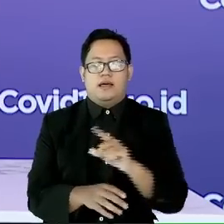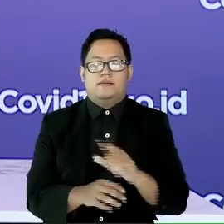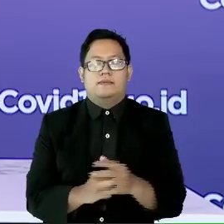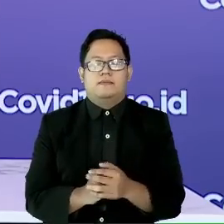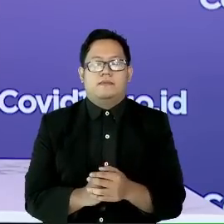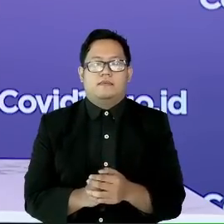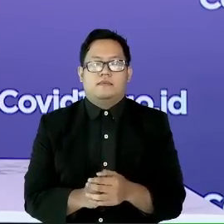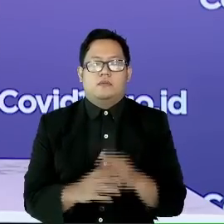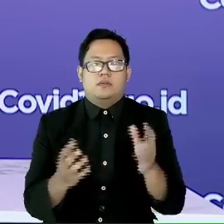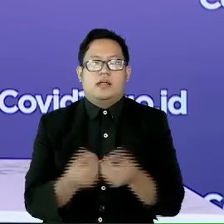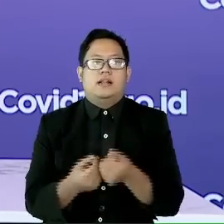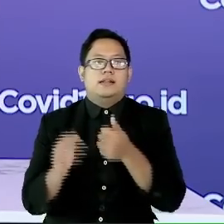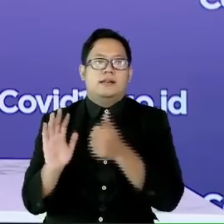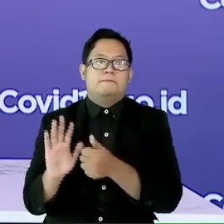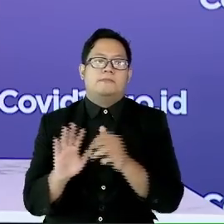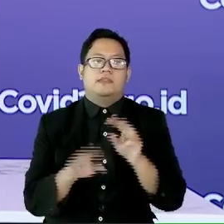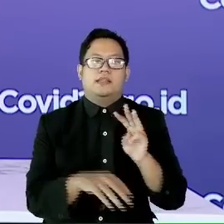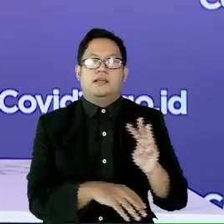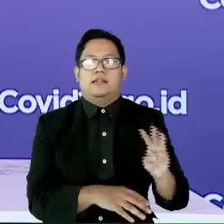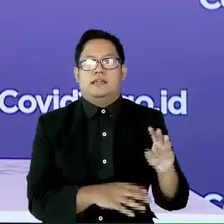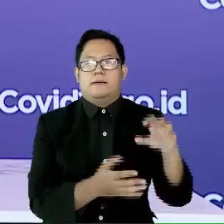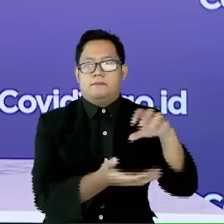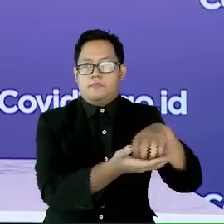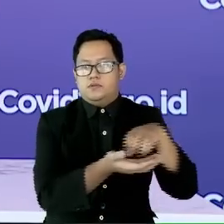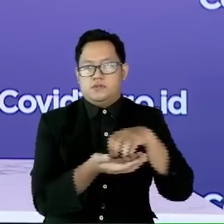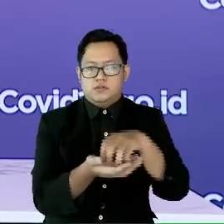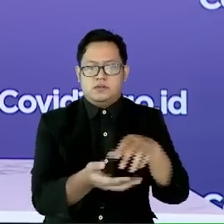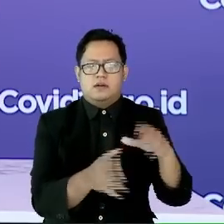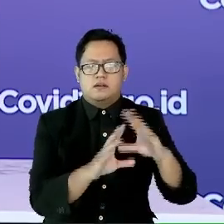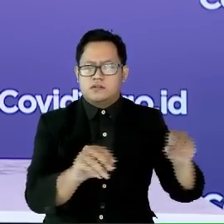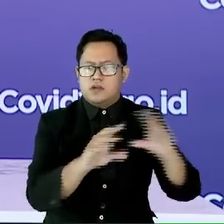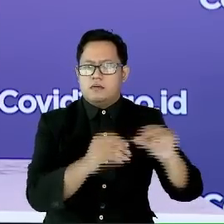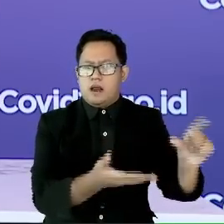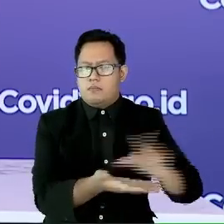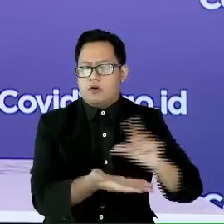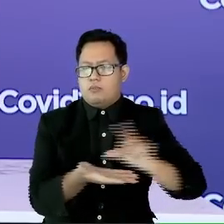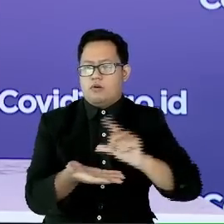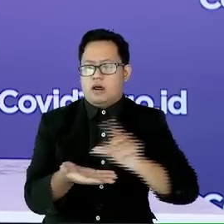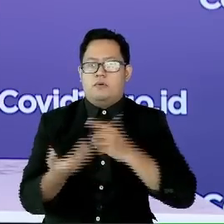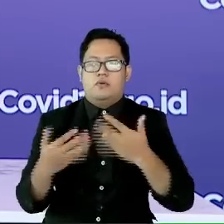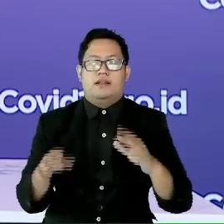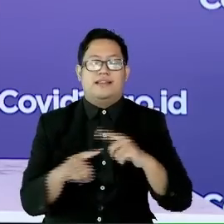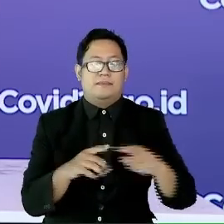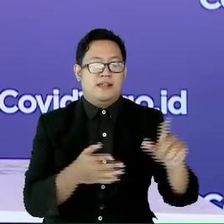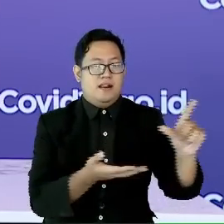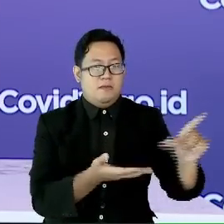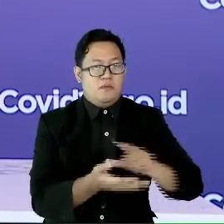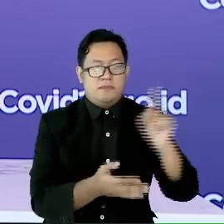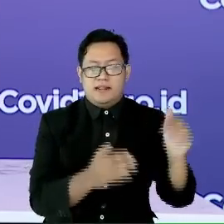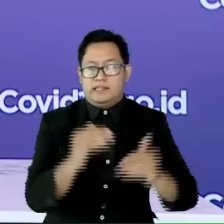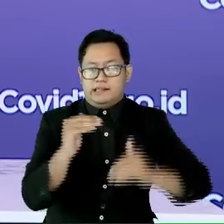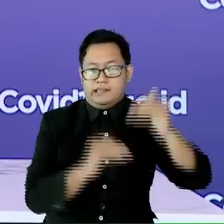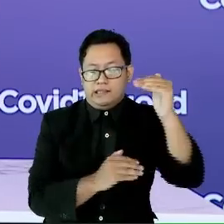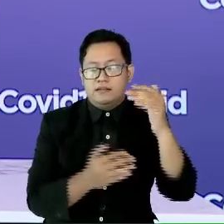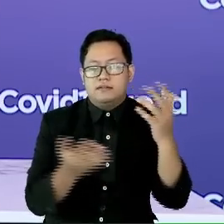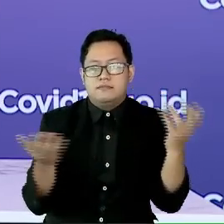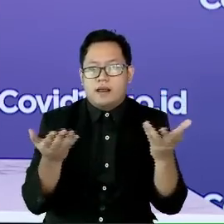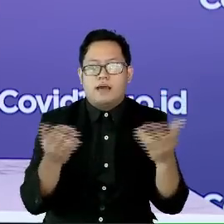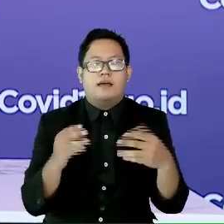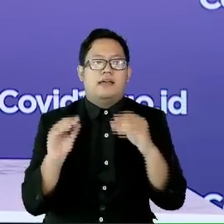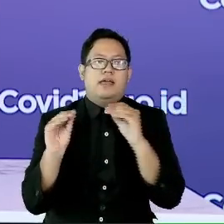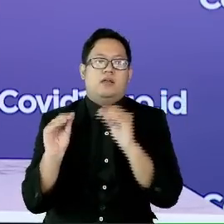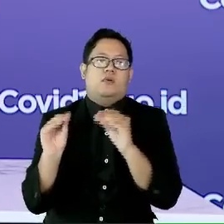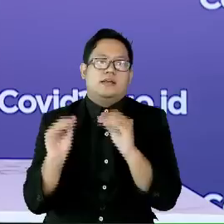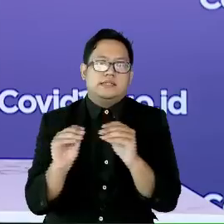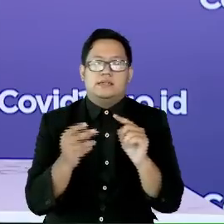66,03 posko sudah melaporkan kinerjanya. Namun, kinerja posko yang paling tinggi dilaporkan adalah edukasi